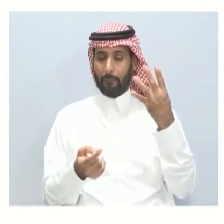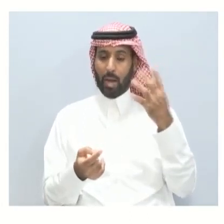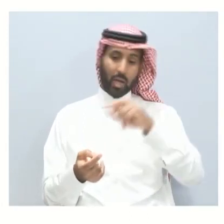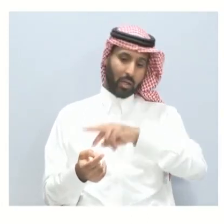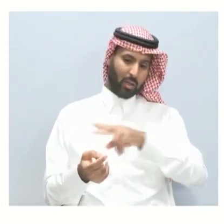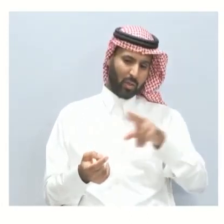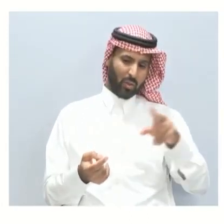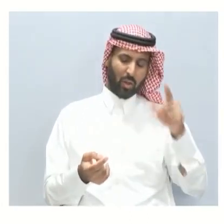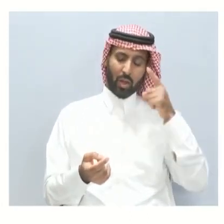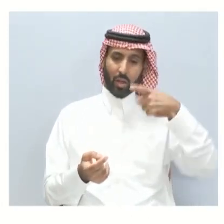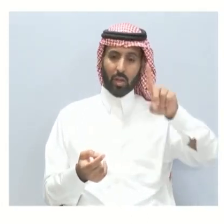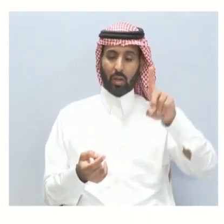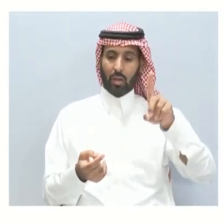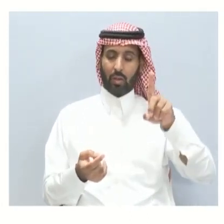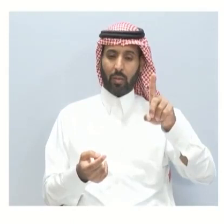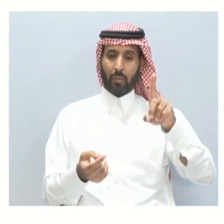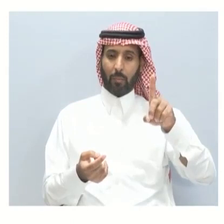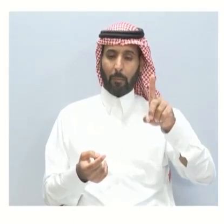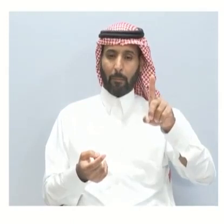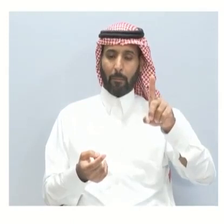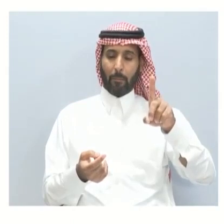معي الدين هنا